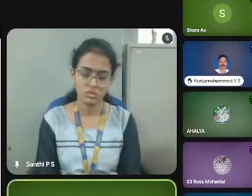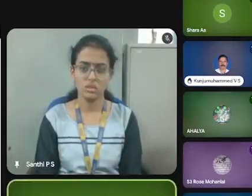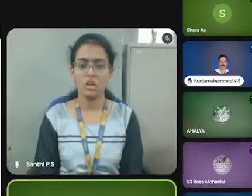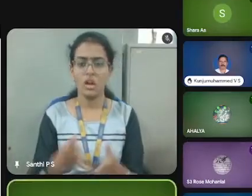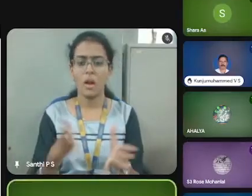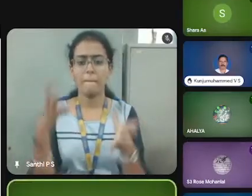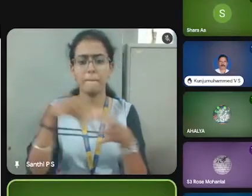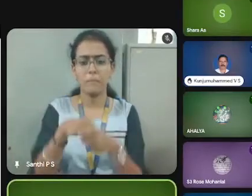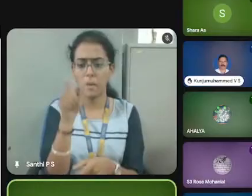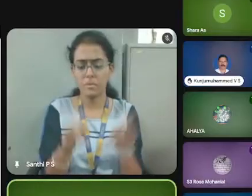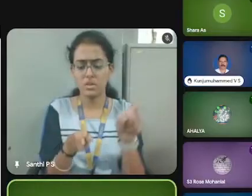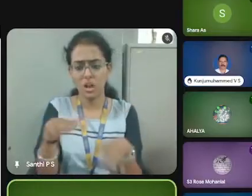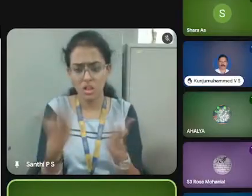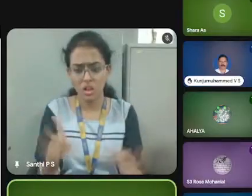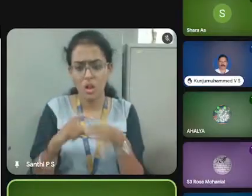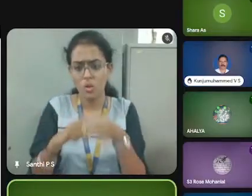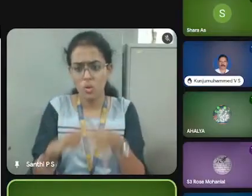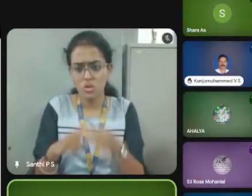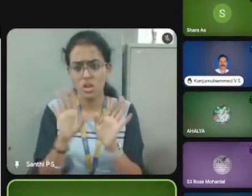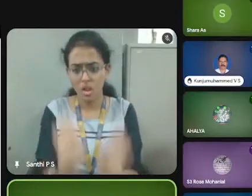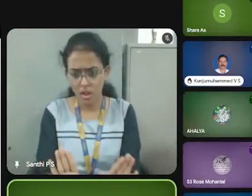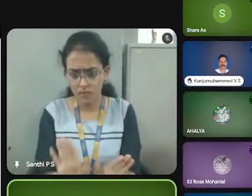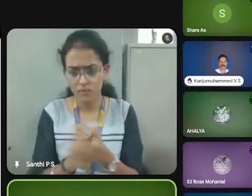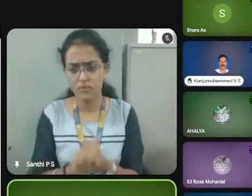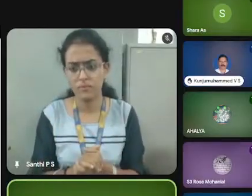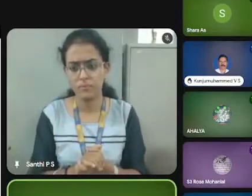പാർട്ടിസിപ്പൻസിന് കൂടുതലായി എന്തെങ്കിലും ചോദ്യങ്ങൾ ചോദിക്കാനുണ്ടോ?